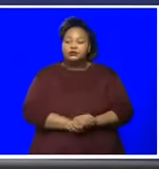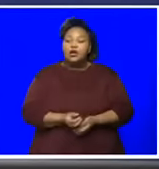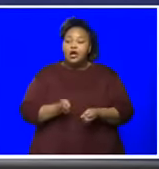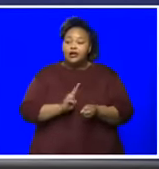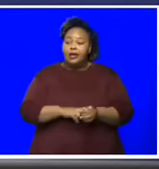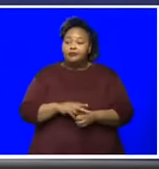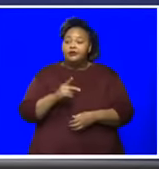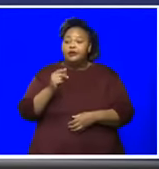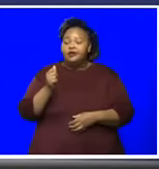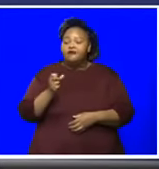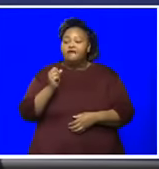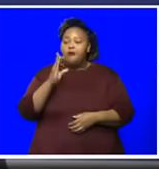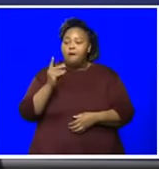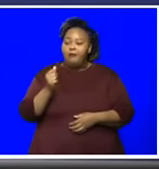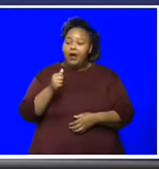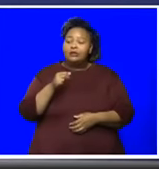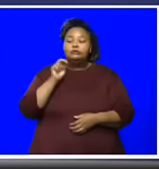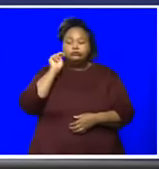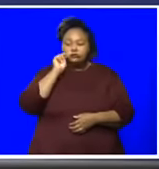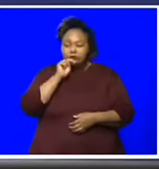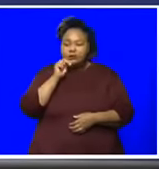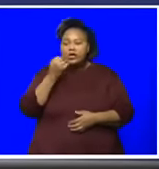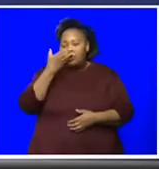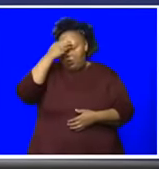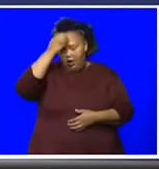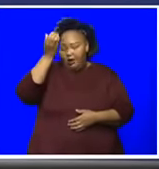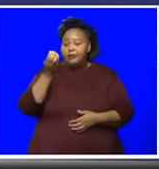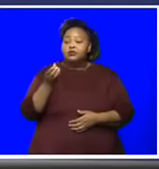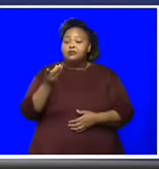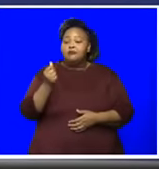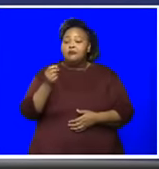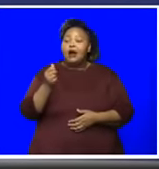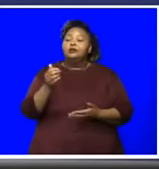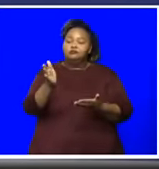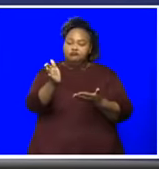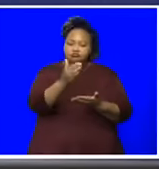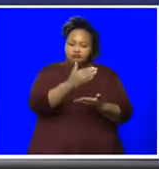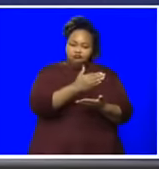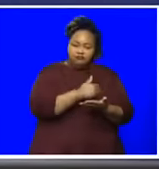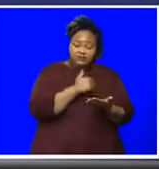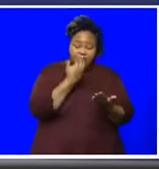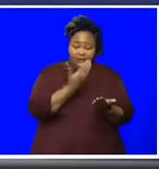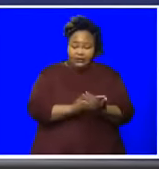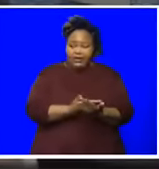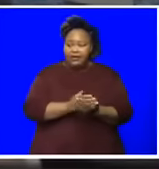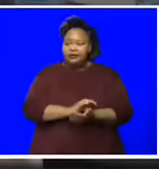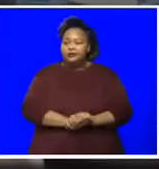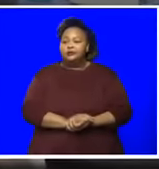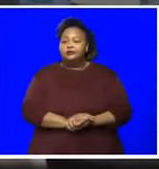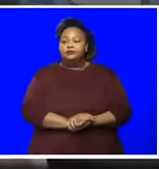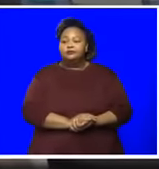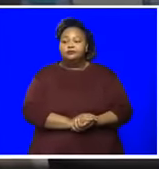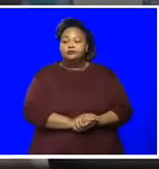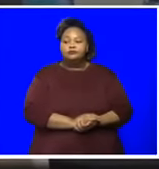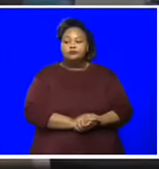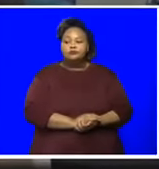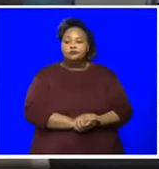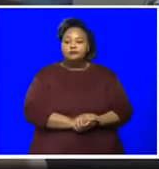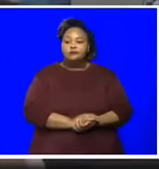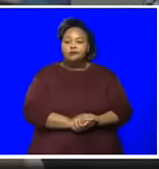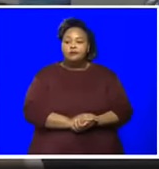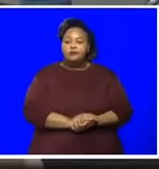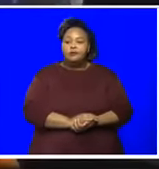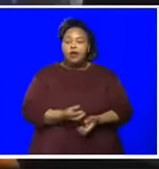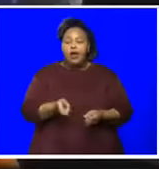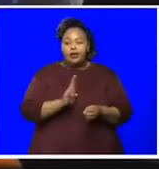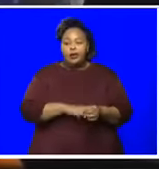leyo mali mhlambe le additional yekufanda leyo mibono leseniyibekile kithi phindze sithekele nako ma